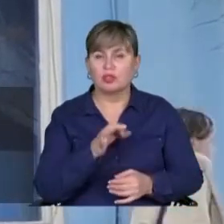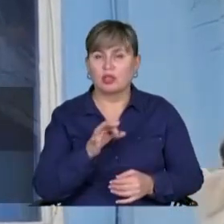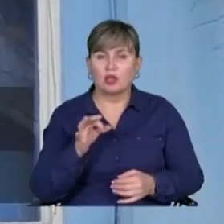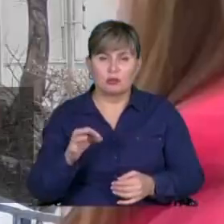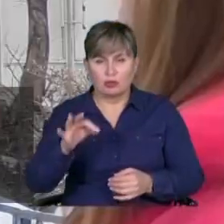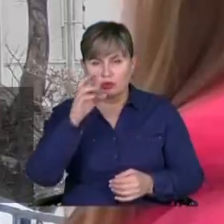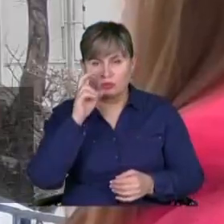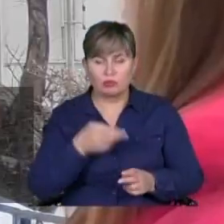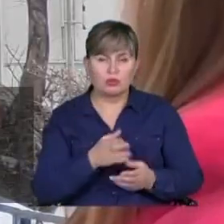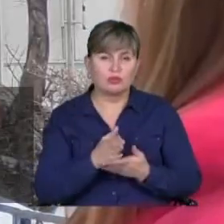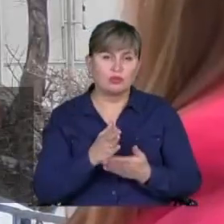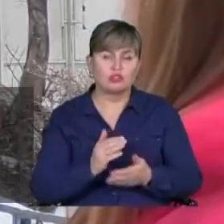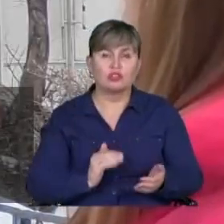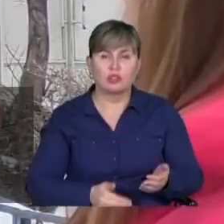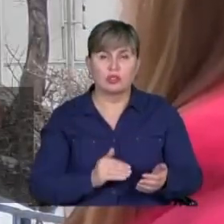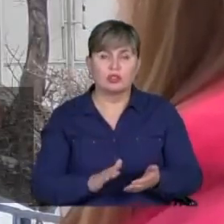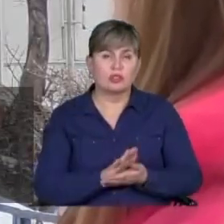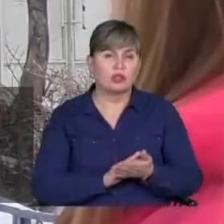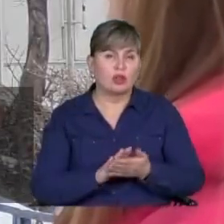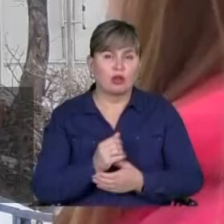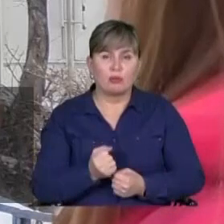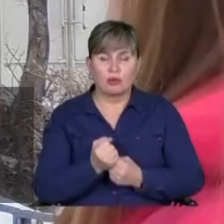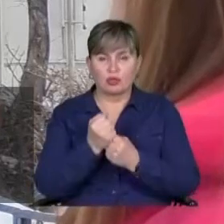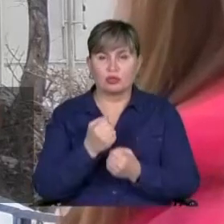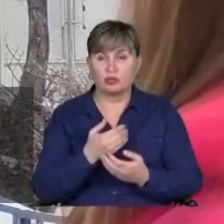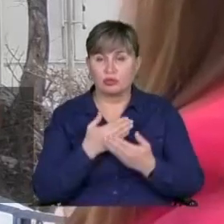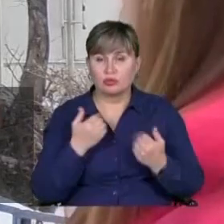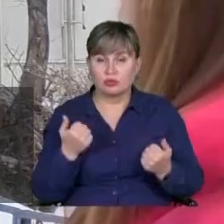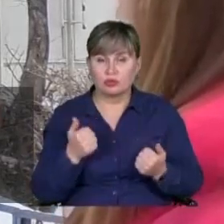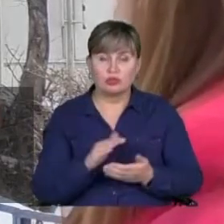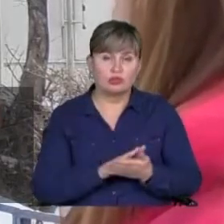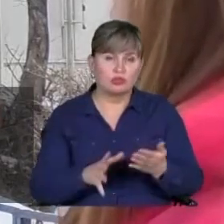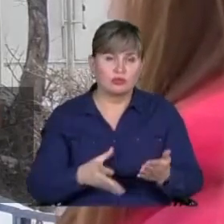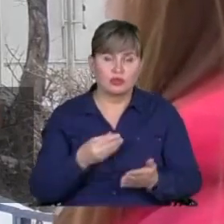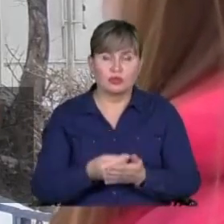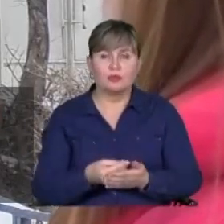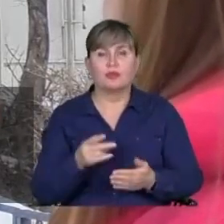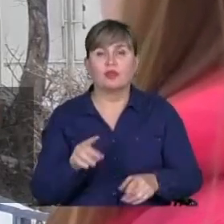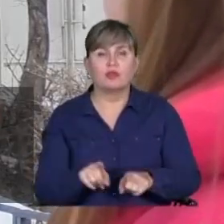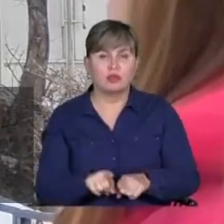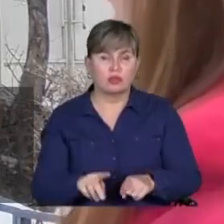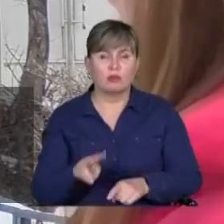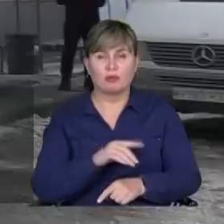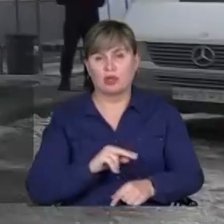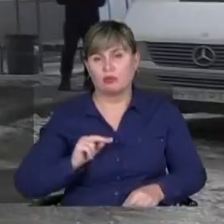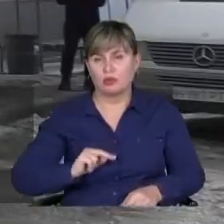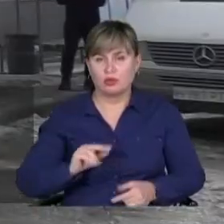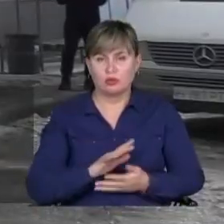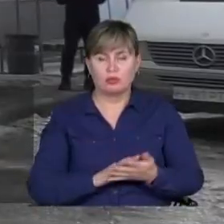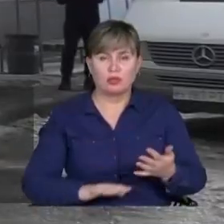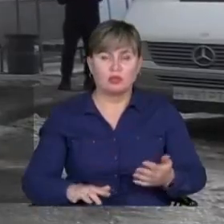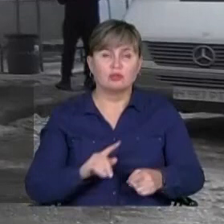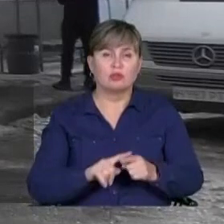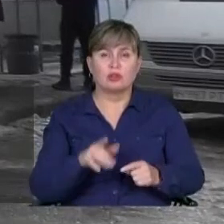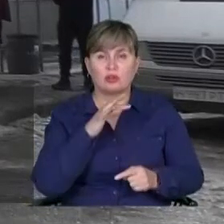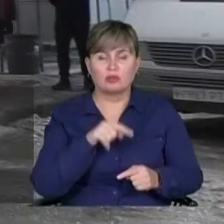так как являемся частниками. Никакой поддержки, ни субсидий, ни компенсаций. Но тем не менее мы работаем. Ну а в скором